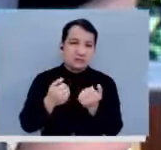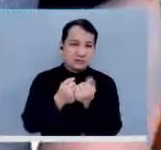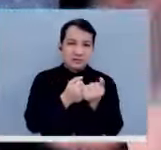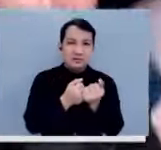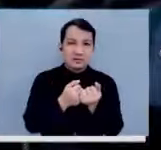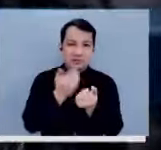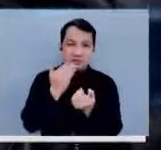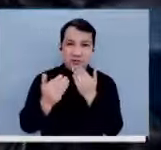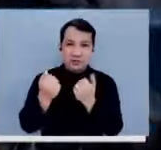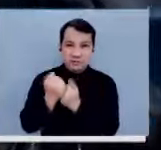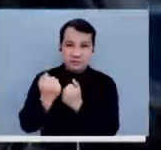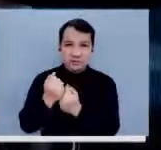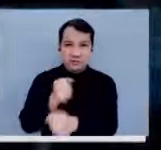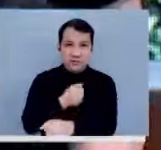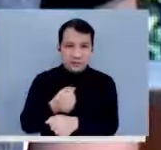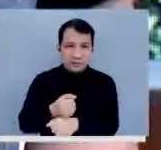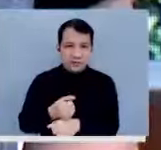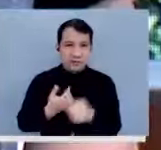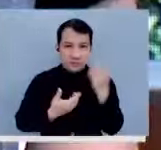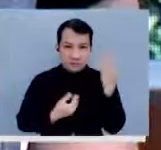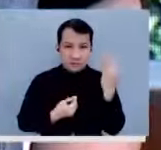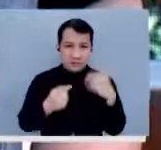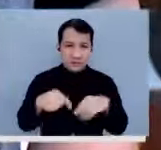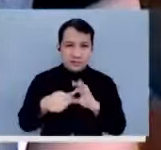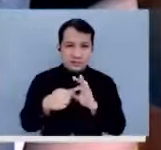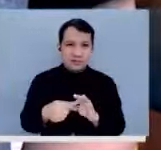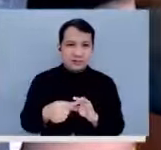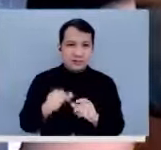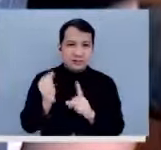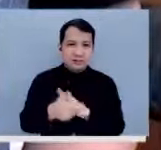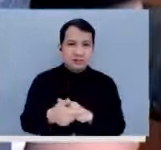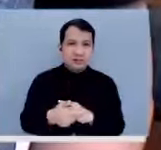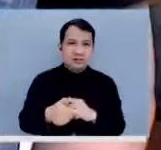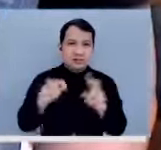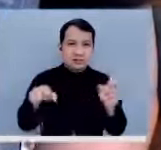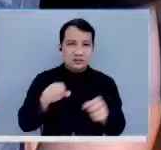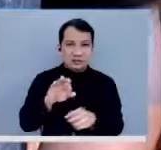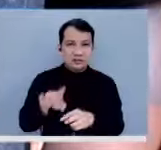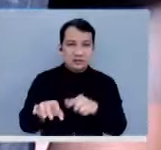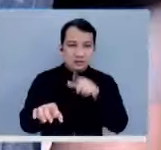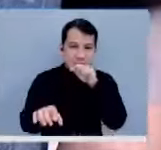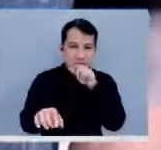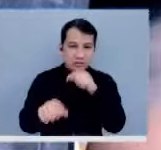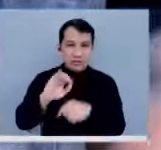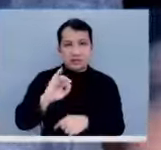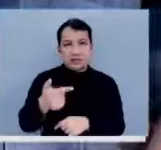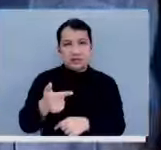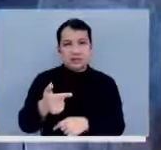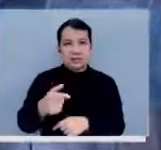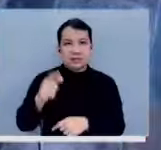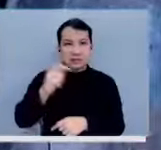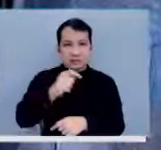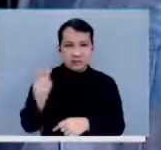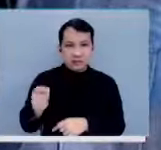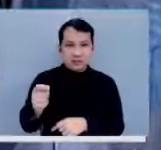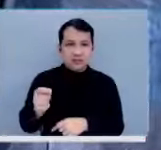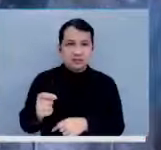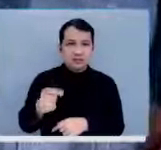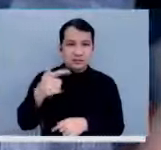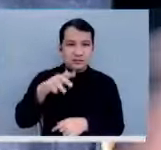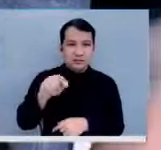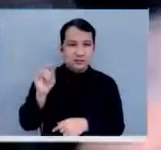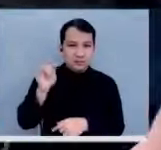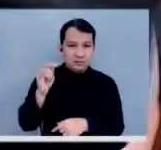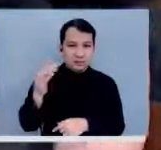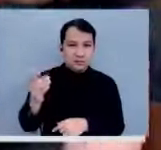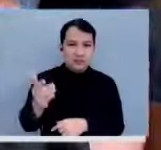kung gusto nyo maging updated, hanapin nyo lang kami sa socials namin sa Facebook, Twitter, Instagram. TikTok, Gracenote TV, YouTube channel namin. Subscribe